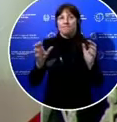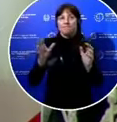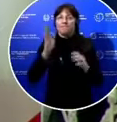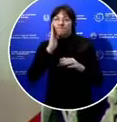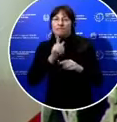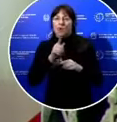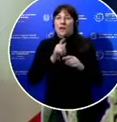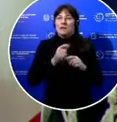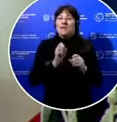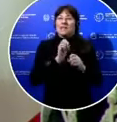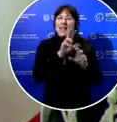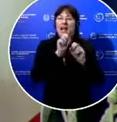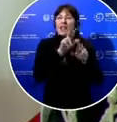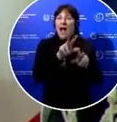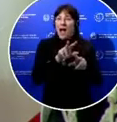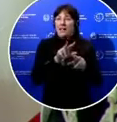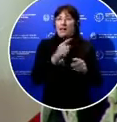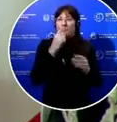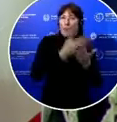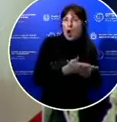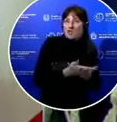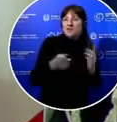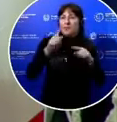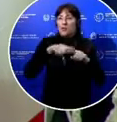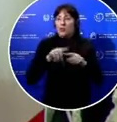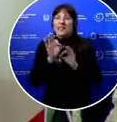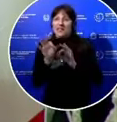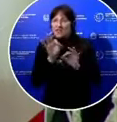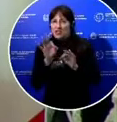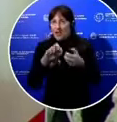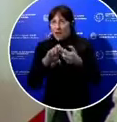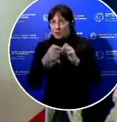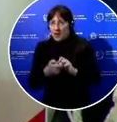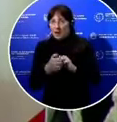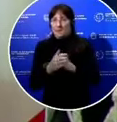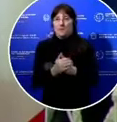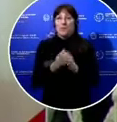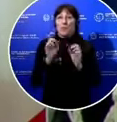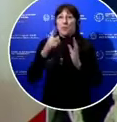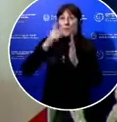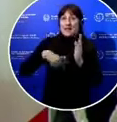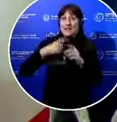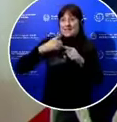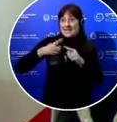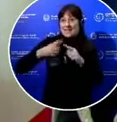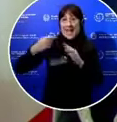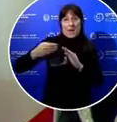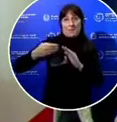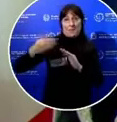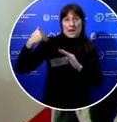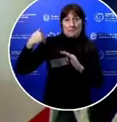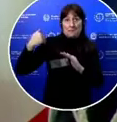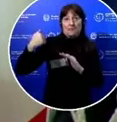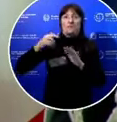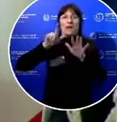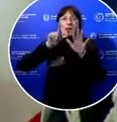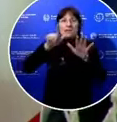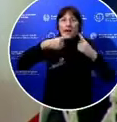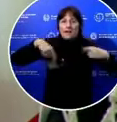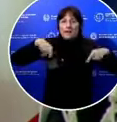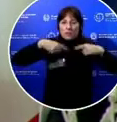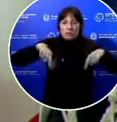criticità e le proposte di miglioramento. E nel mese di settembre abbiamo organizzato 7 riunioni preparatorie con tutti